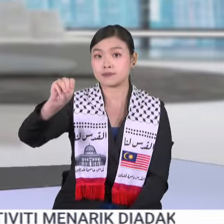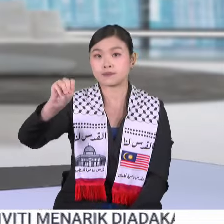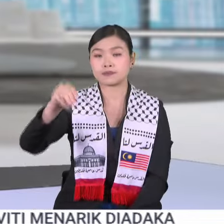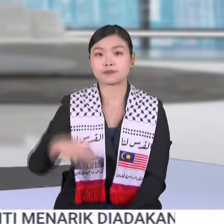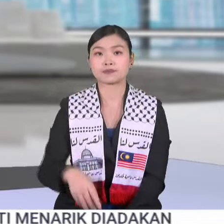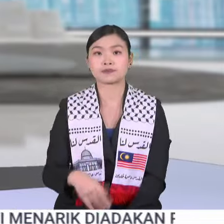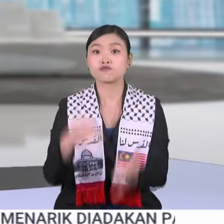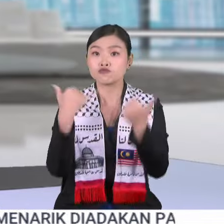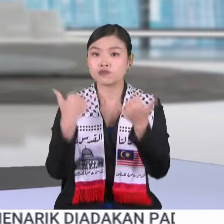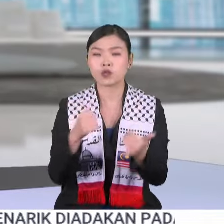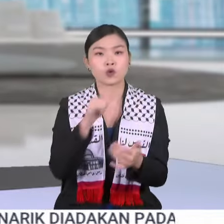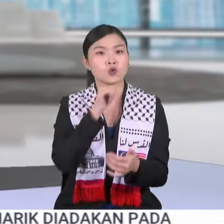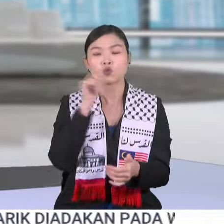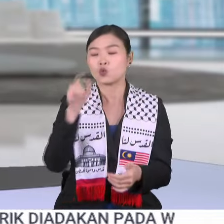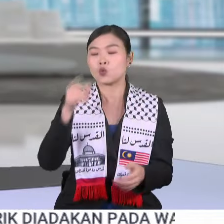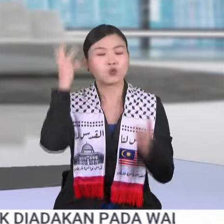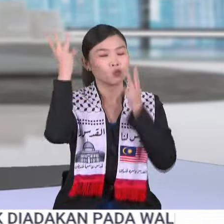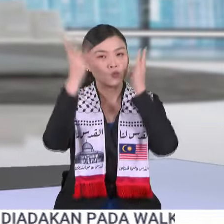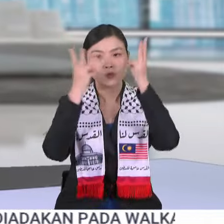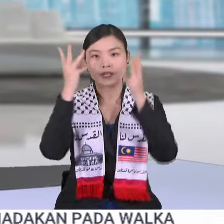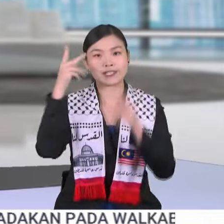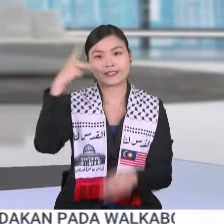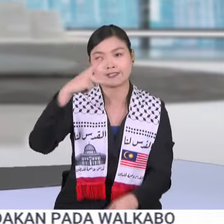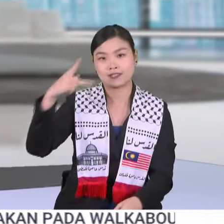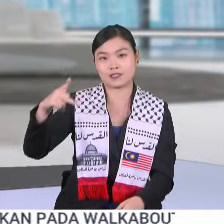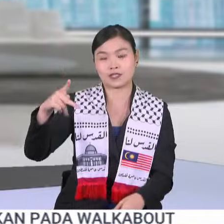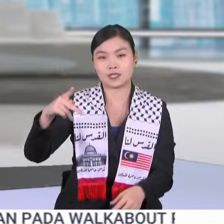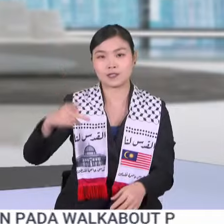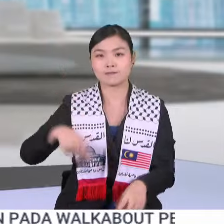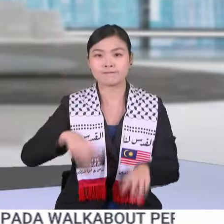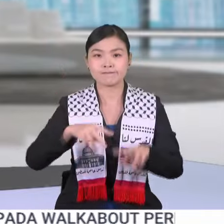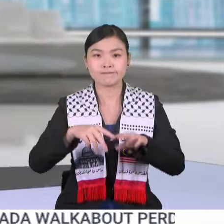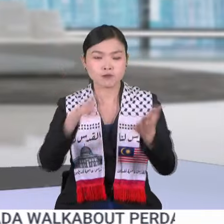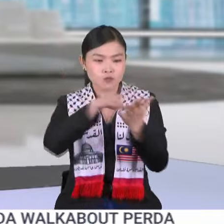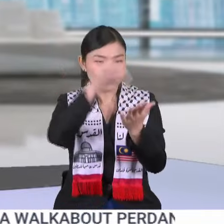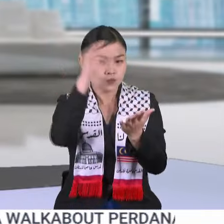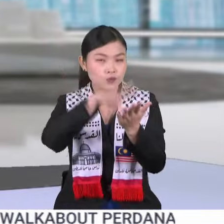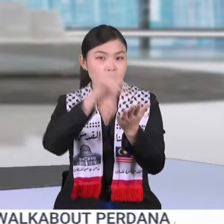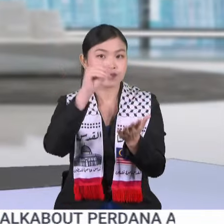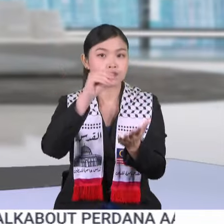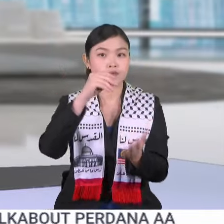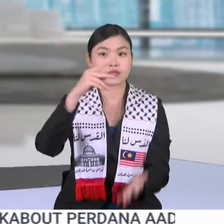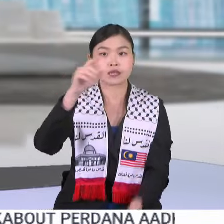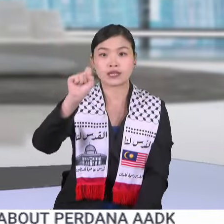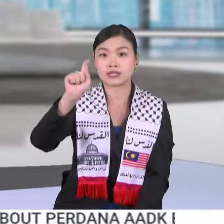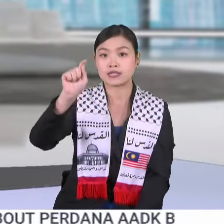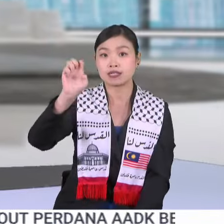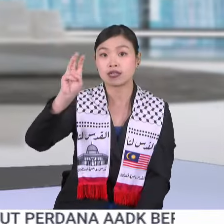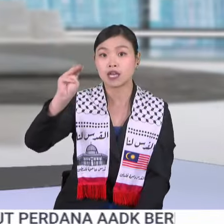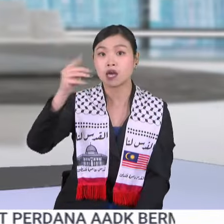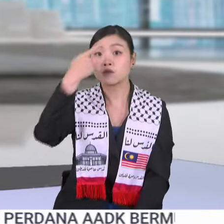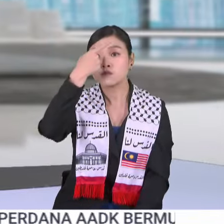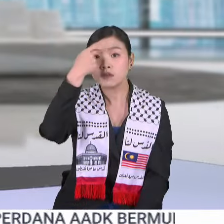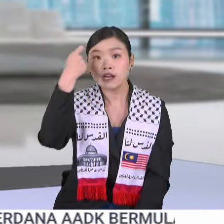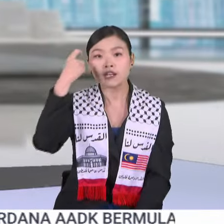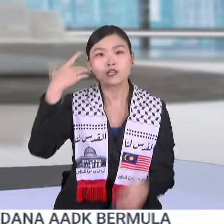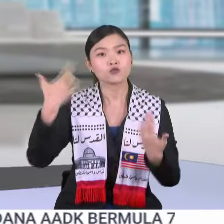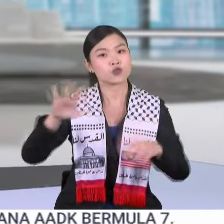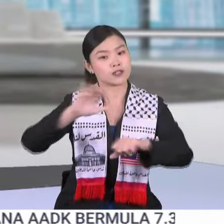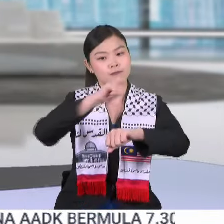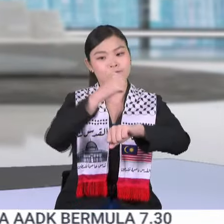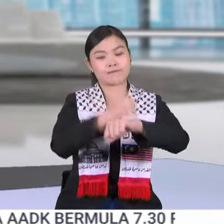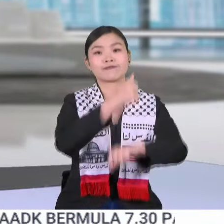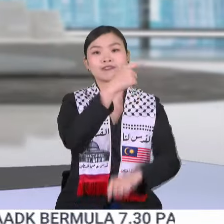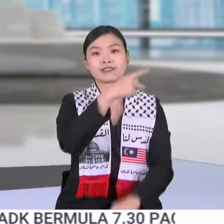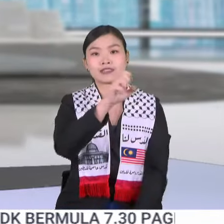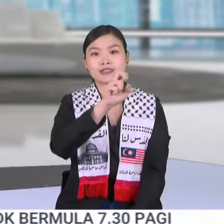STEM. Kini mereka tidak perlu lagi ke Kota Kinabalu untuk meneroka keunikan pembelajaran STEM kerana kemudahan sama telah diwujudkan di